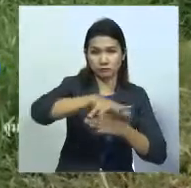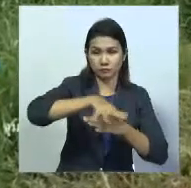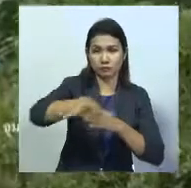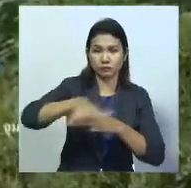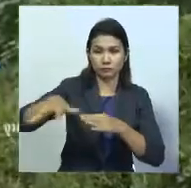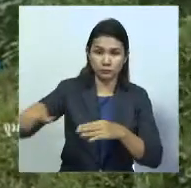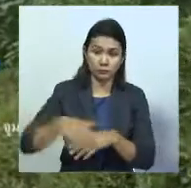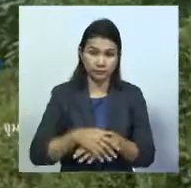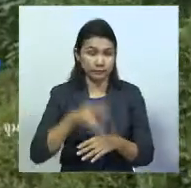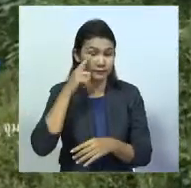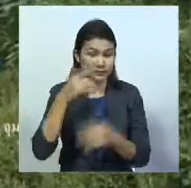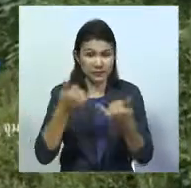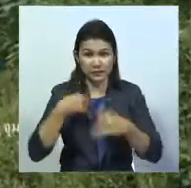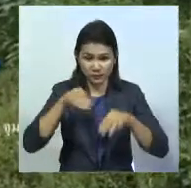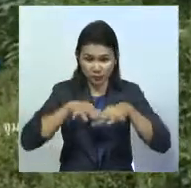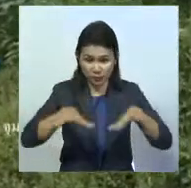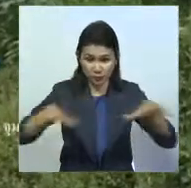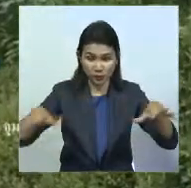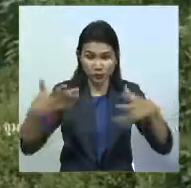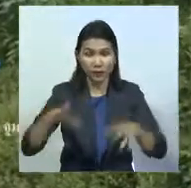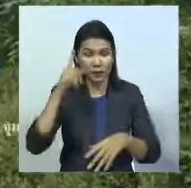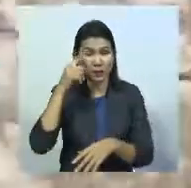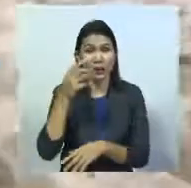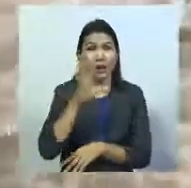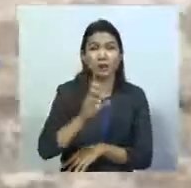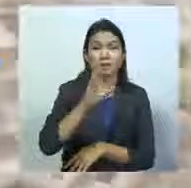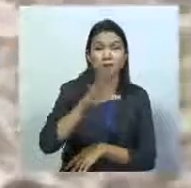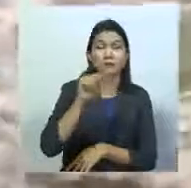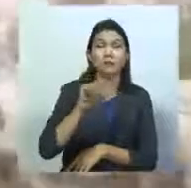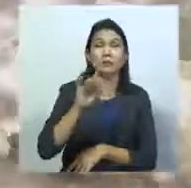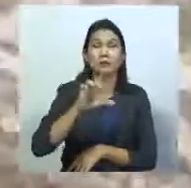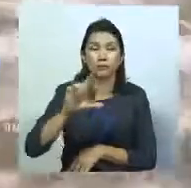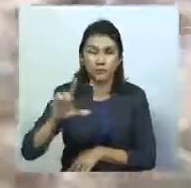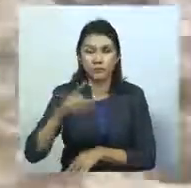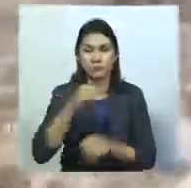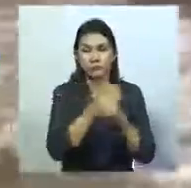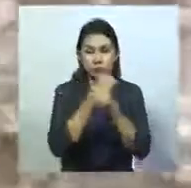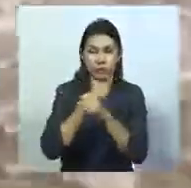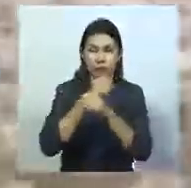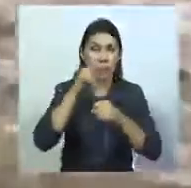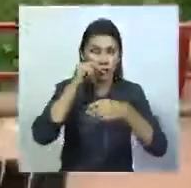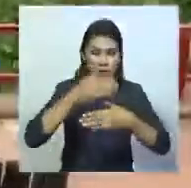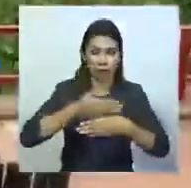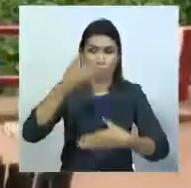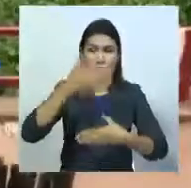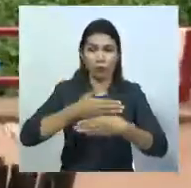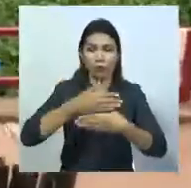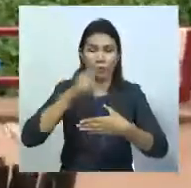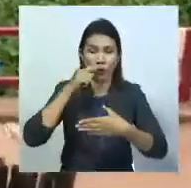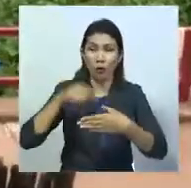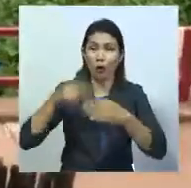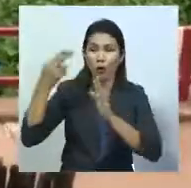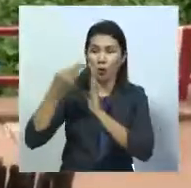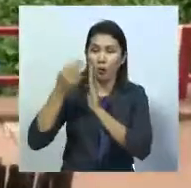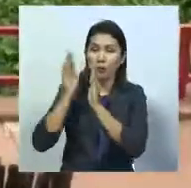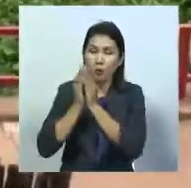ยมีการระบายน้ำสะสมไปแล้วกว่า 55.8 ล้านลูกบาศก์เมตรเพื่อป้องกันน้ำในลำห้วยที่ไหลมาจากจังหวัดหนองบัวล